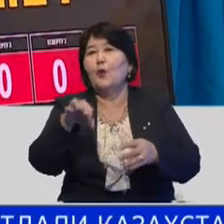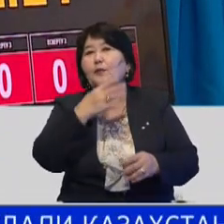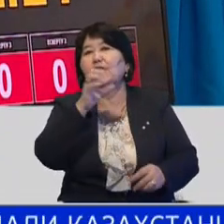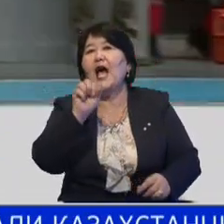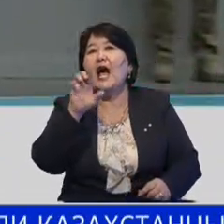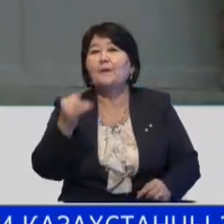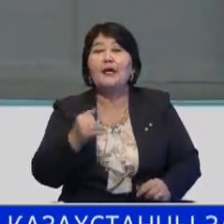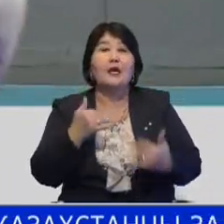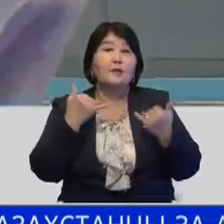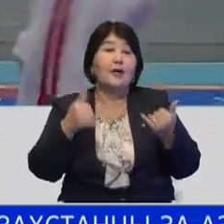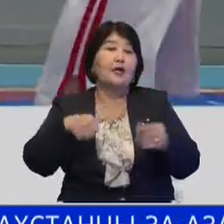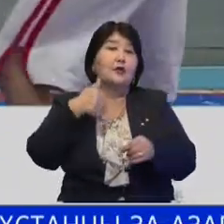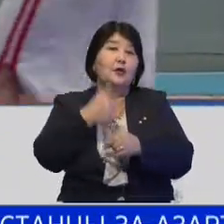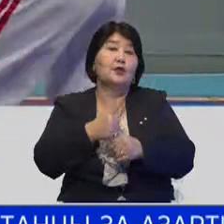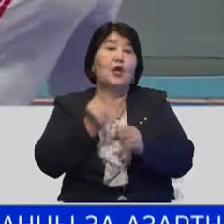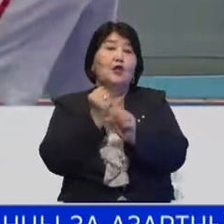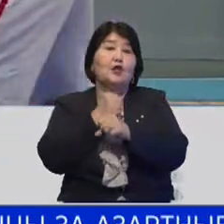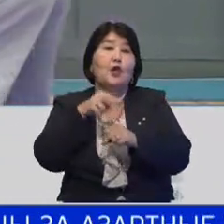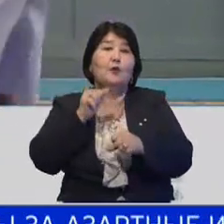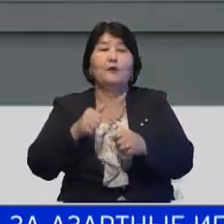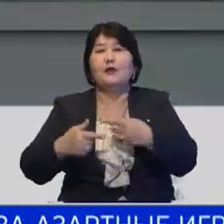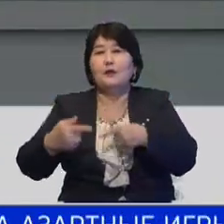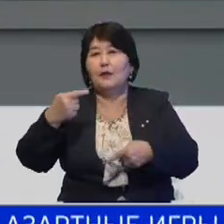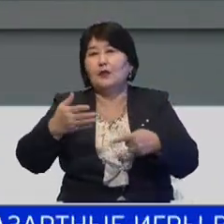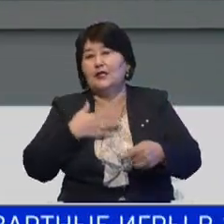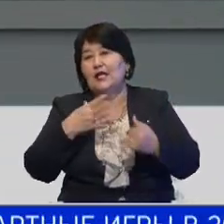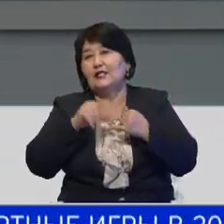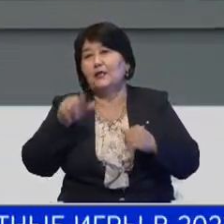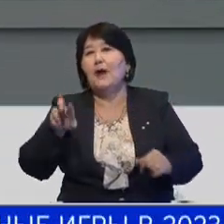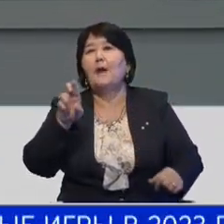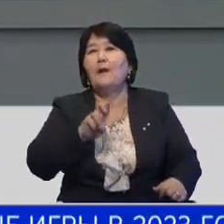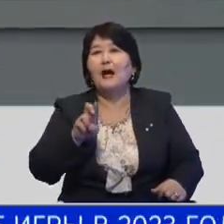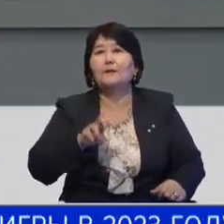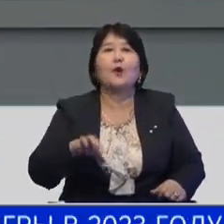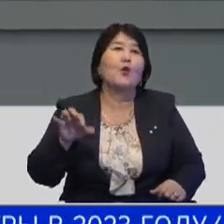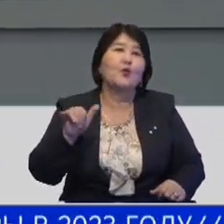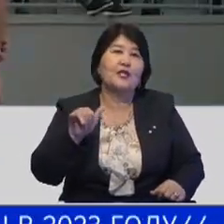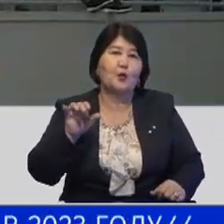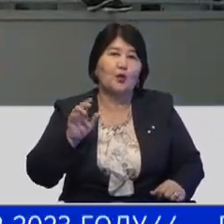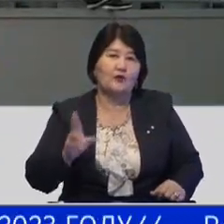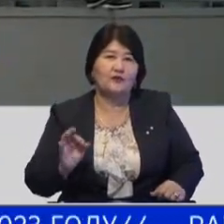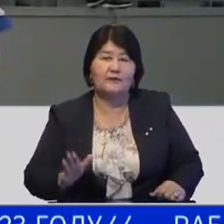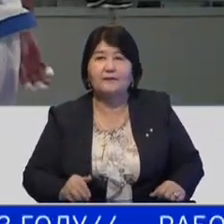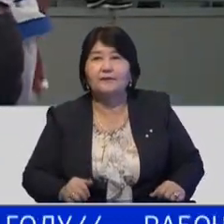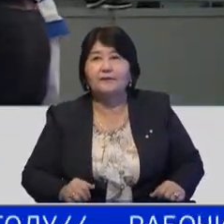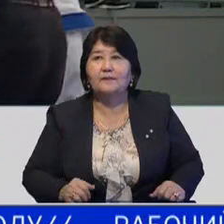Абай. Почетный титул Тюйепалуана выиграл в упорной борьбе наш земляк Бахытбек Омбеткулов.